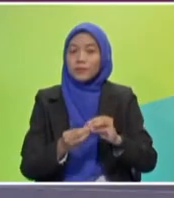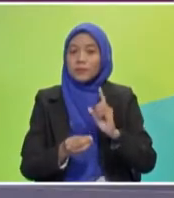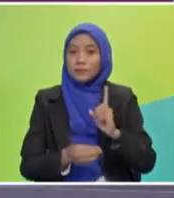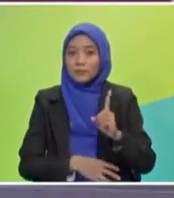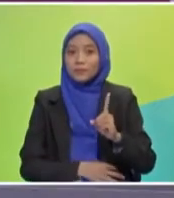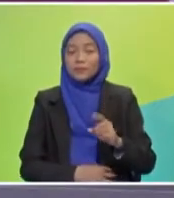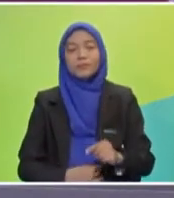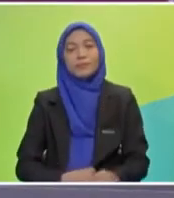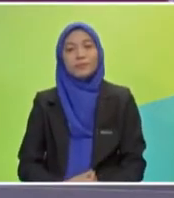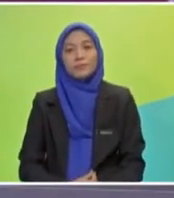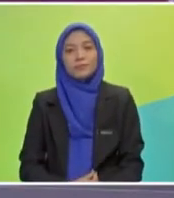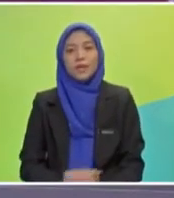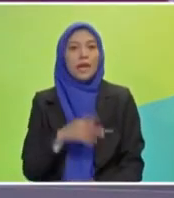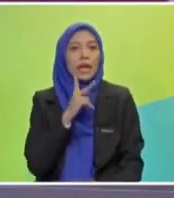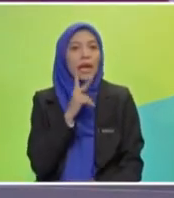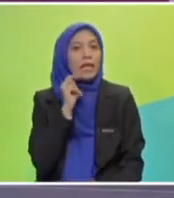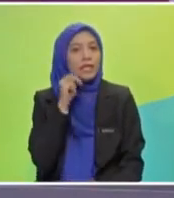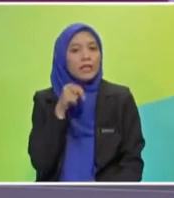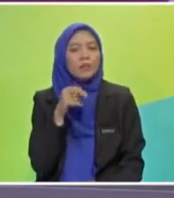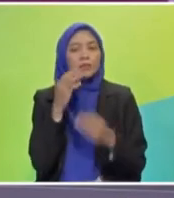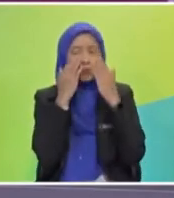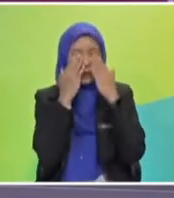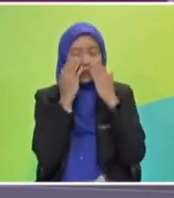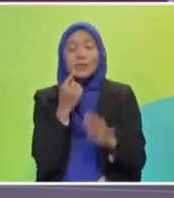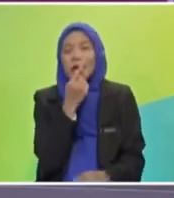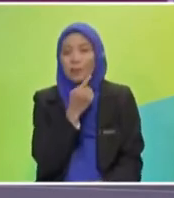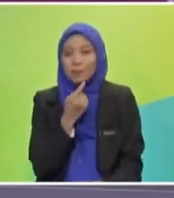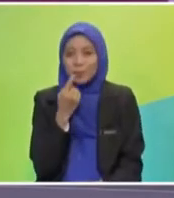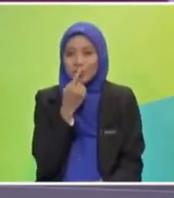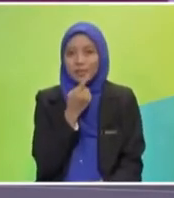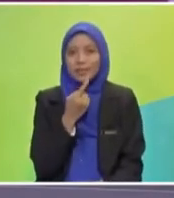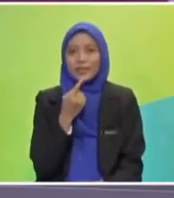tak tengok tau. Pejam mata. Siapa yang kena?